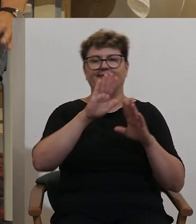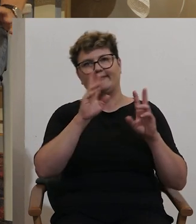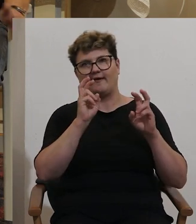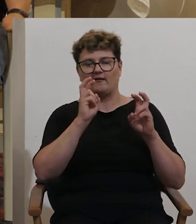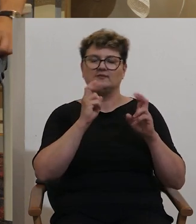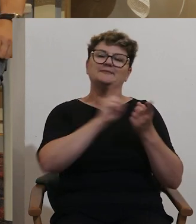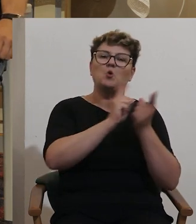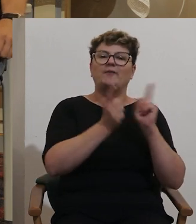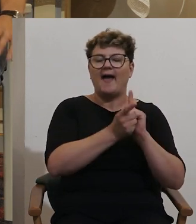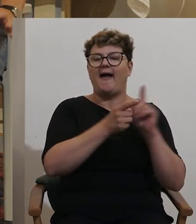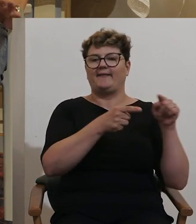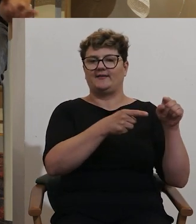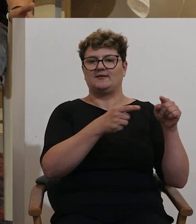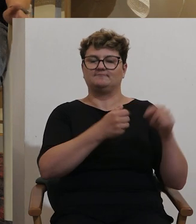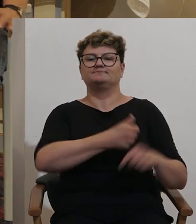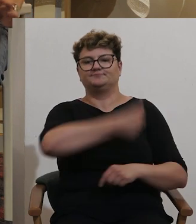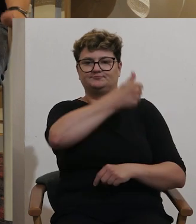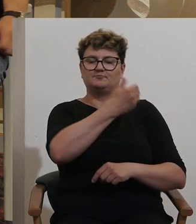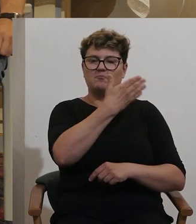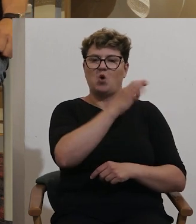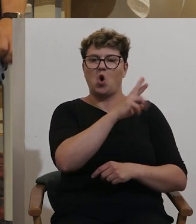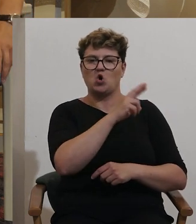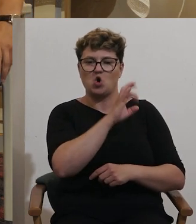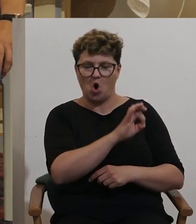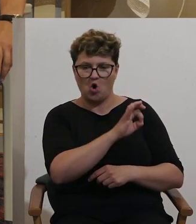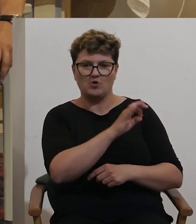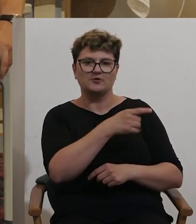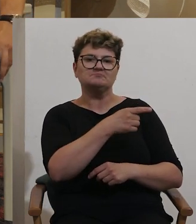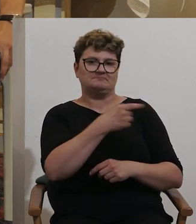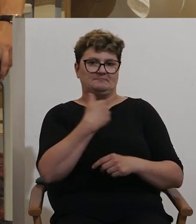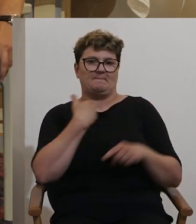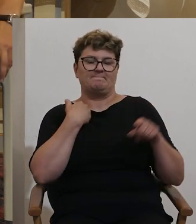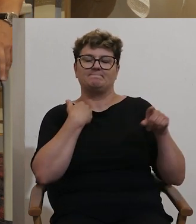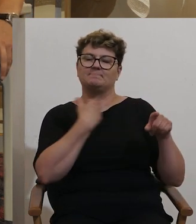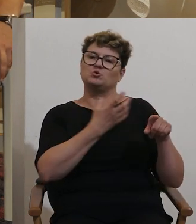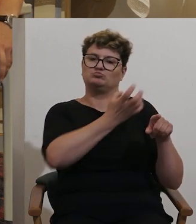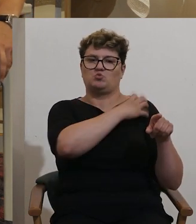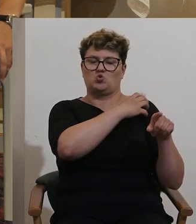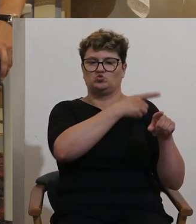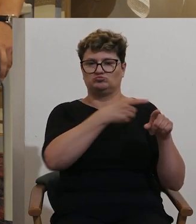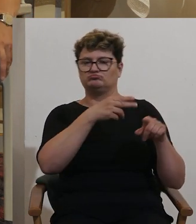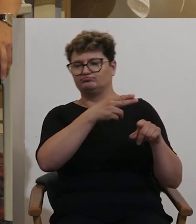słynnej spotkaniu z porucznikiem Moro, który został wtedy